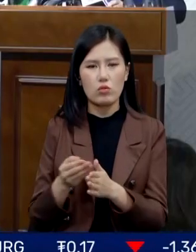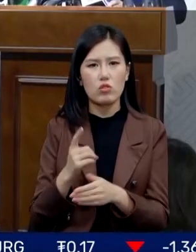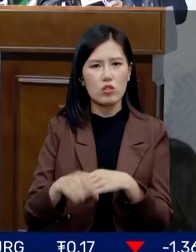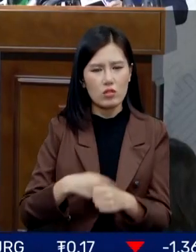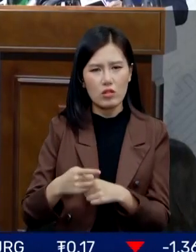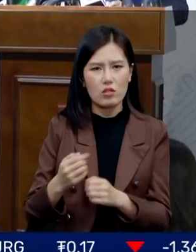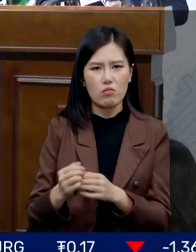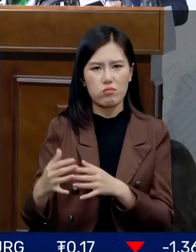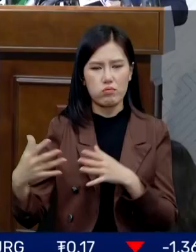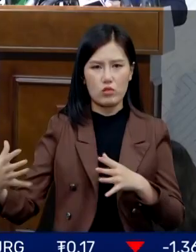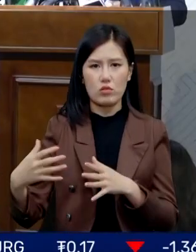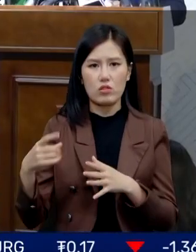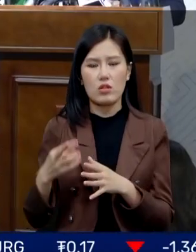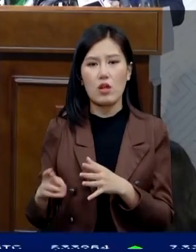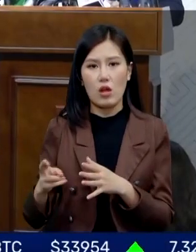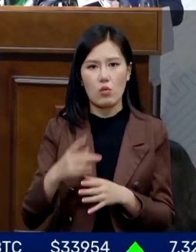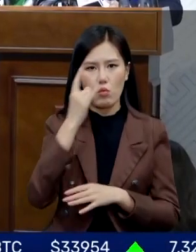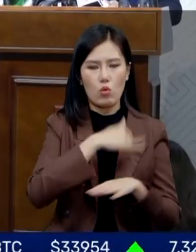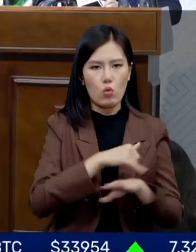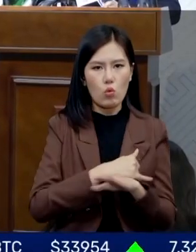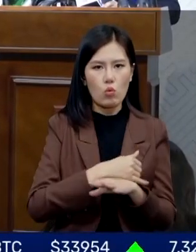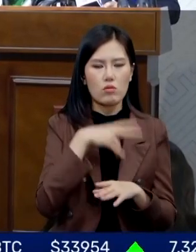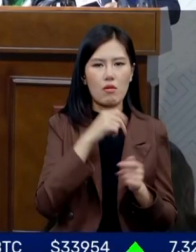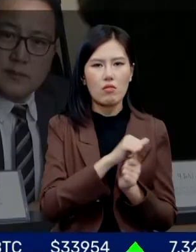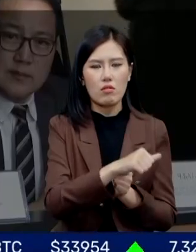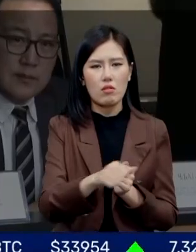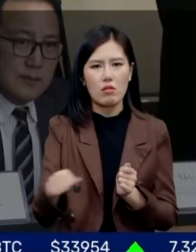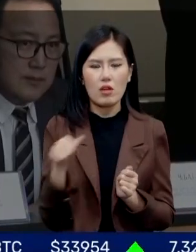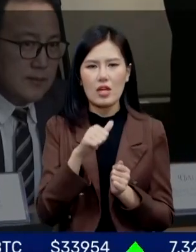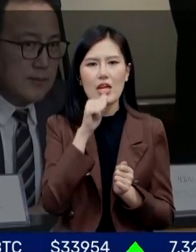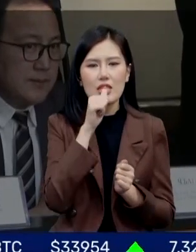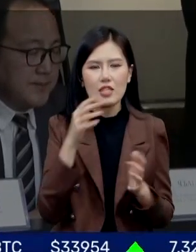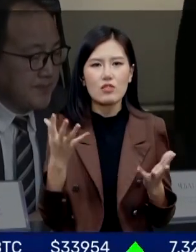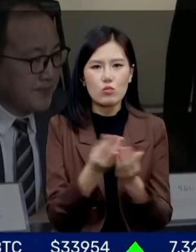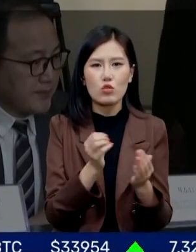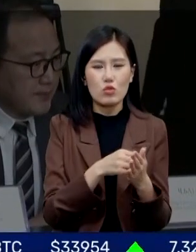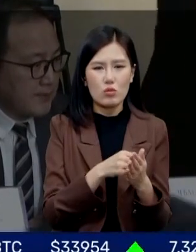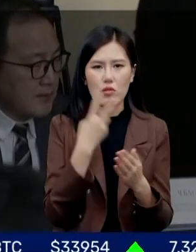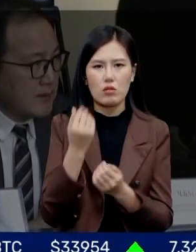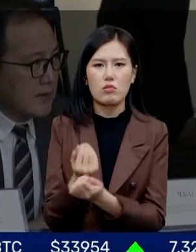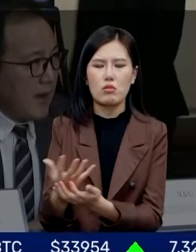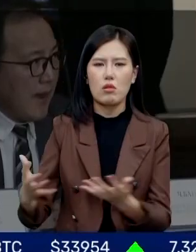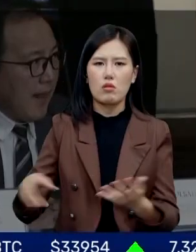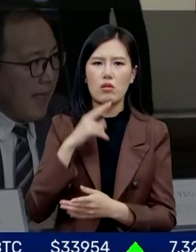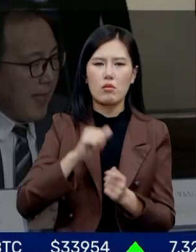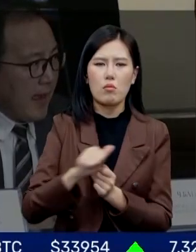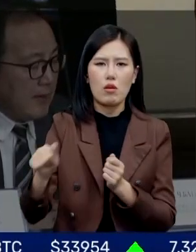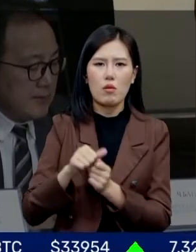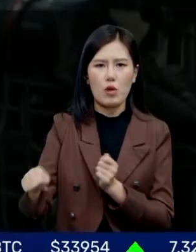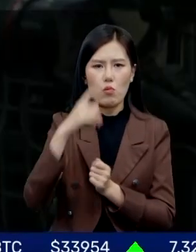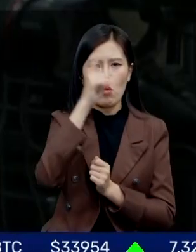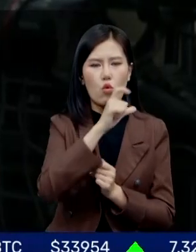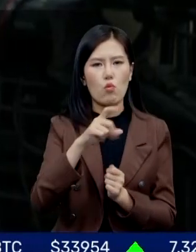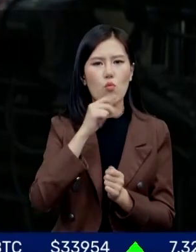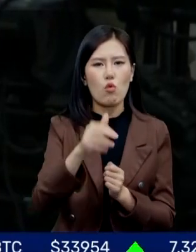байна. За энэ нь төрийн хэмнэлтийн тухай хуультай харшилж төсвийн мөнгийг за бүр тодруулж хэлбэл татвар төлөгчдийн мөнгийг өөр ашиггүй зүйлд зарцуулж буун нэг